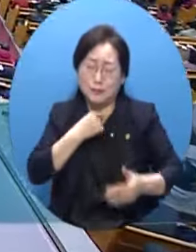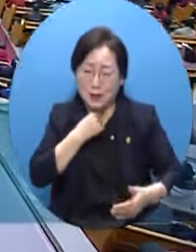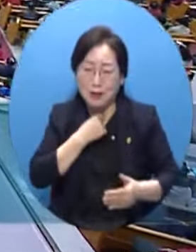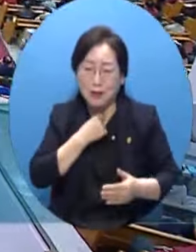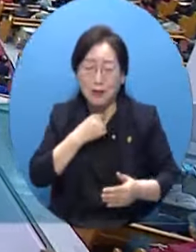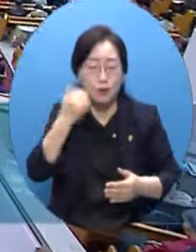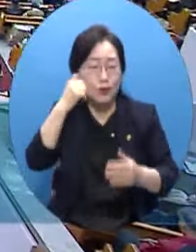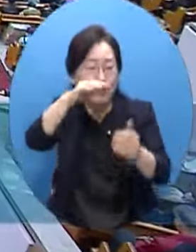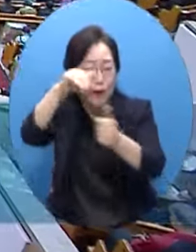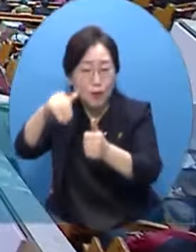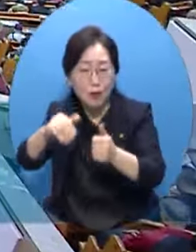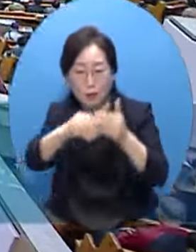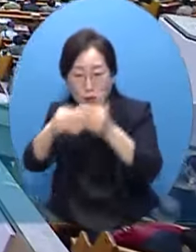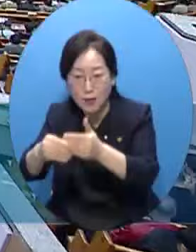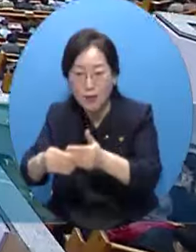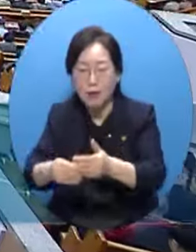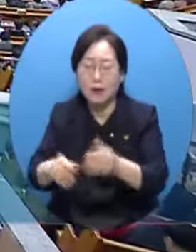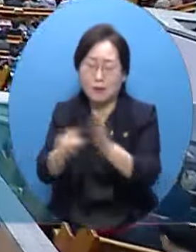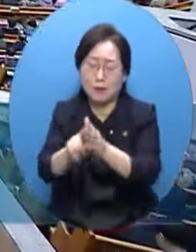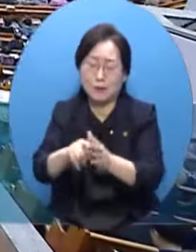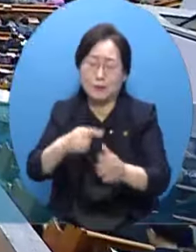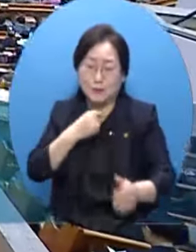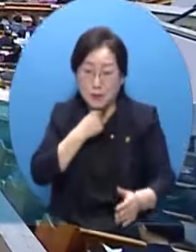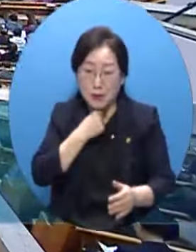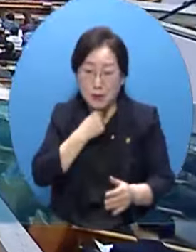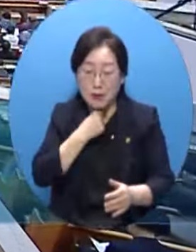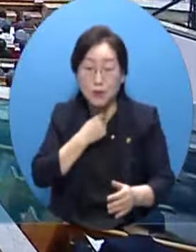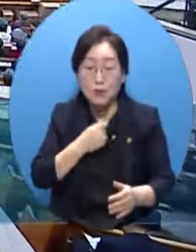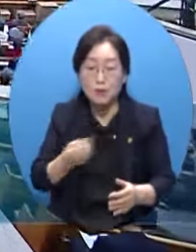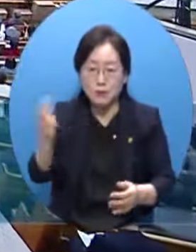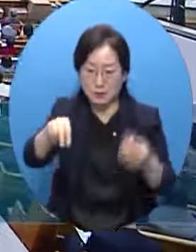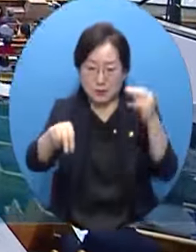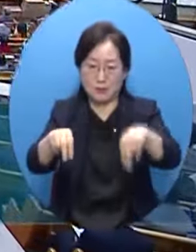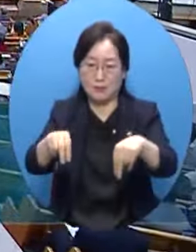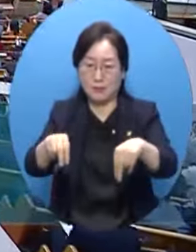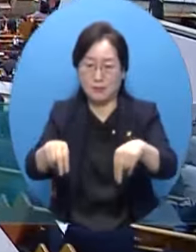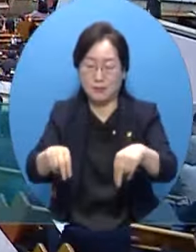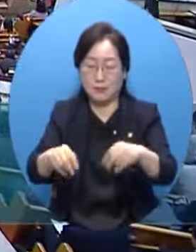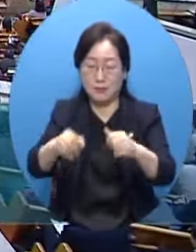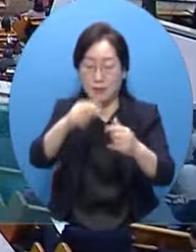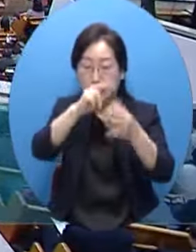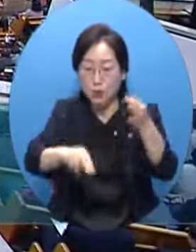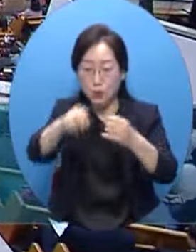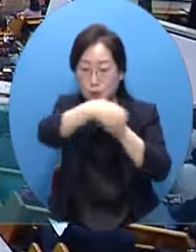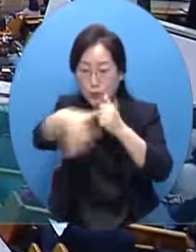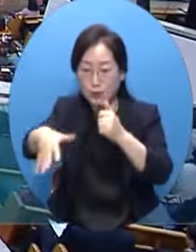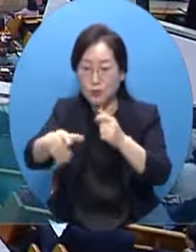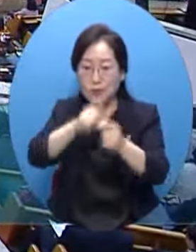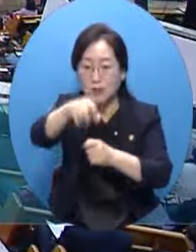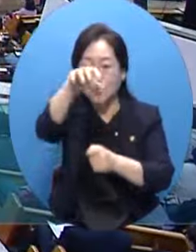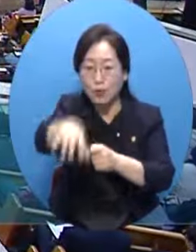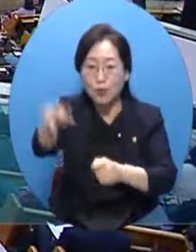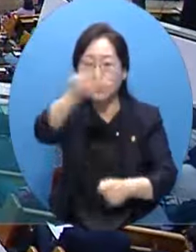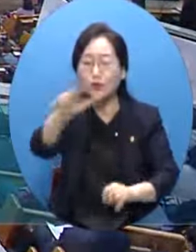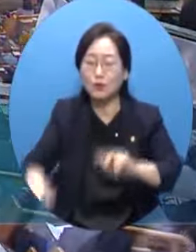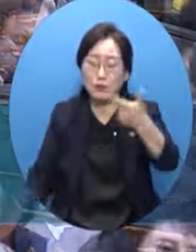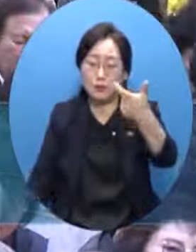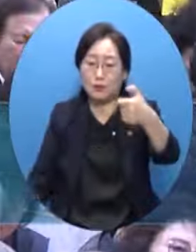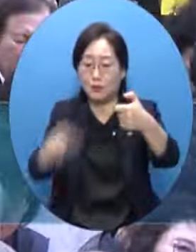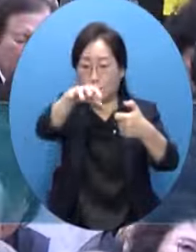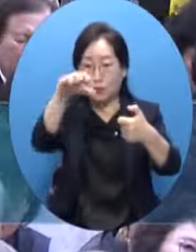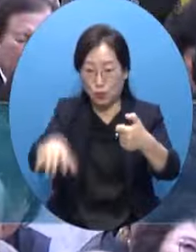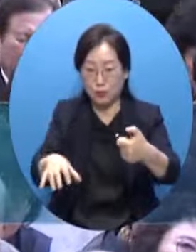나와서 신앙생활하기로 결심한 분, 자리에서 일어나시기 바랍니다. 본성전, 부석성전, 기도처, 지성전, 정계 650여 개